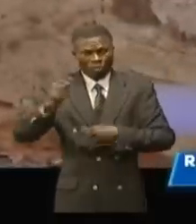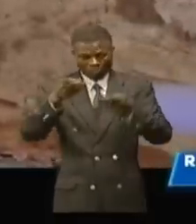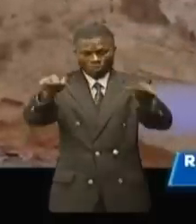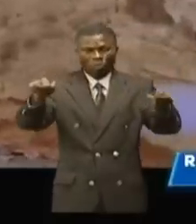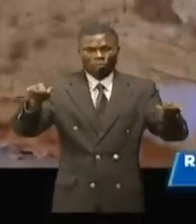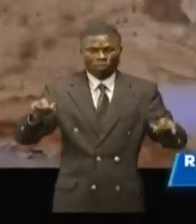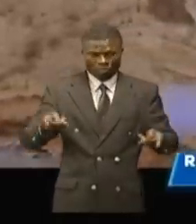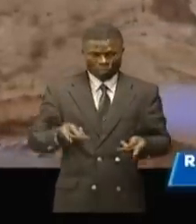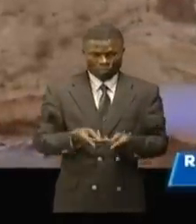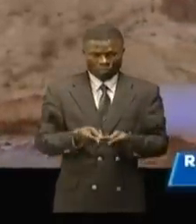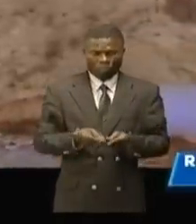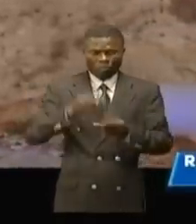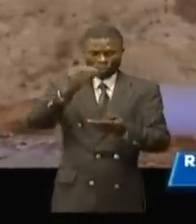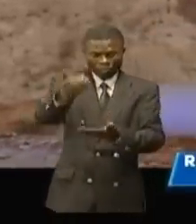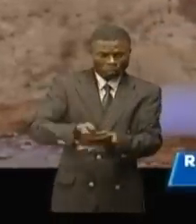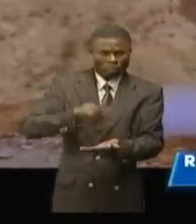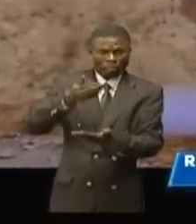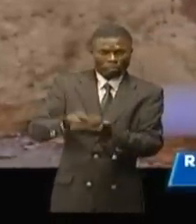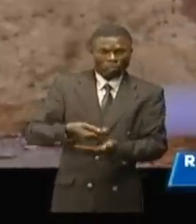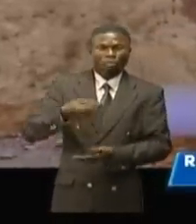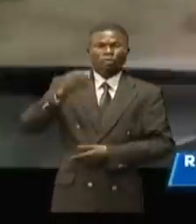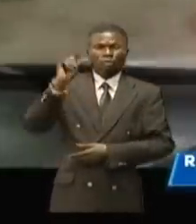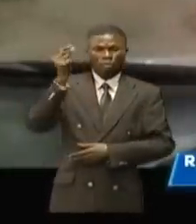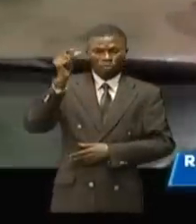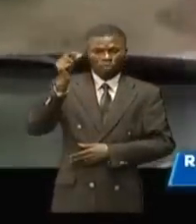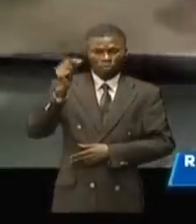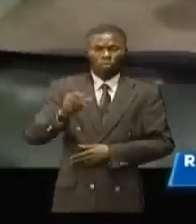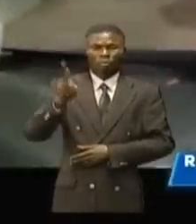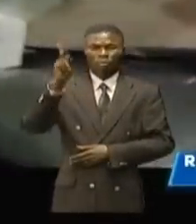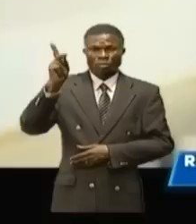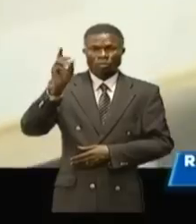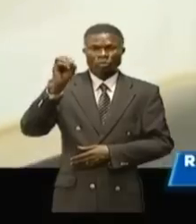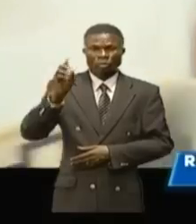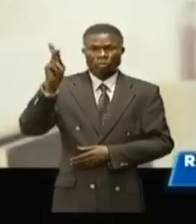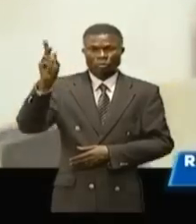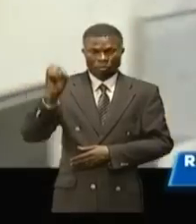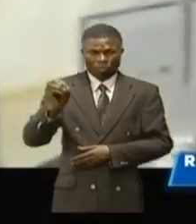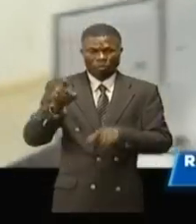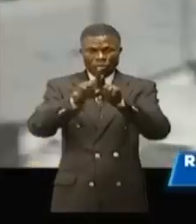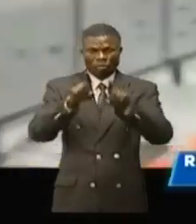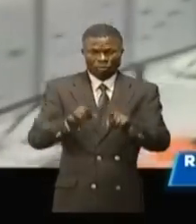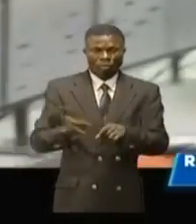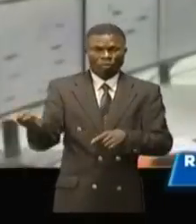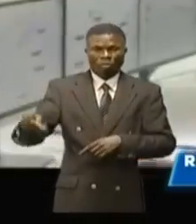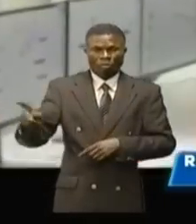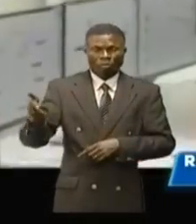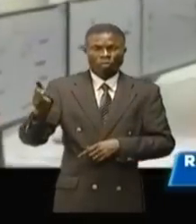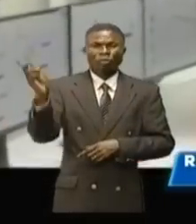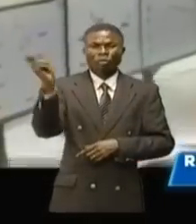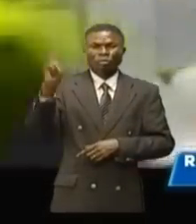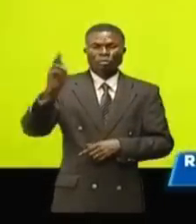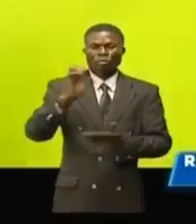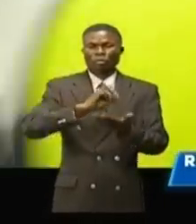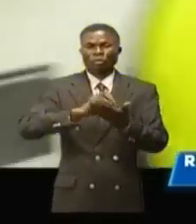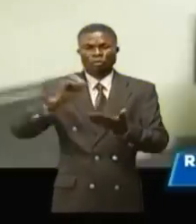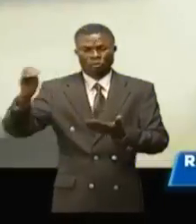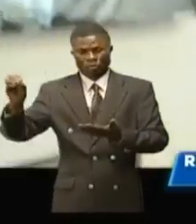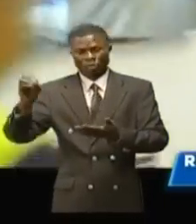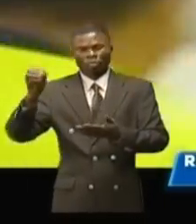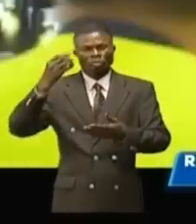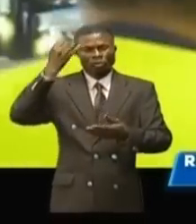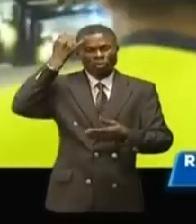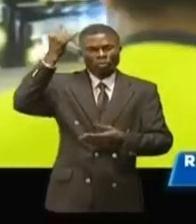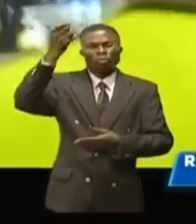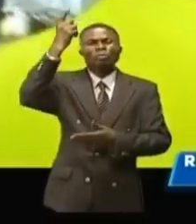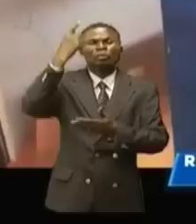site d'exploitation de la MIBA à Nkoko et à Luchaka dans la province du Kasaï occidental. L'objectif de la mission était de